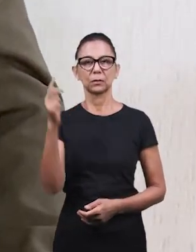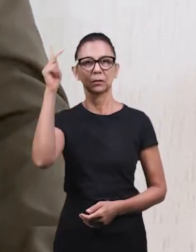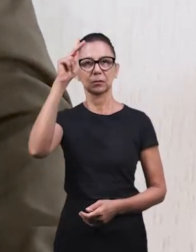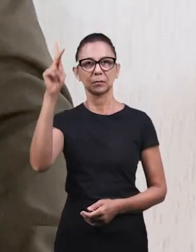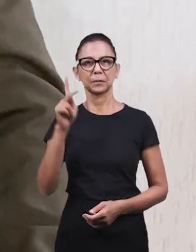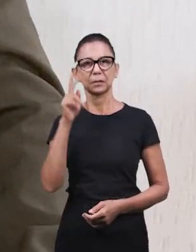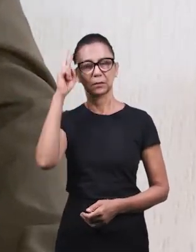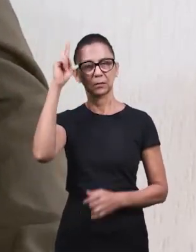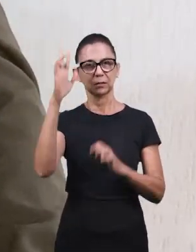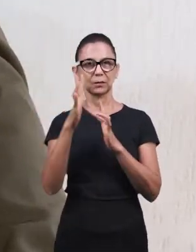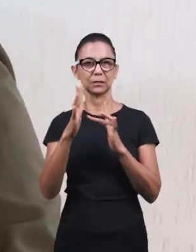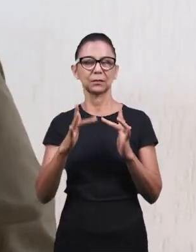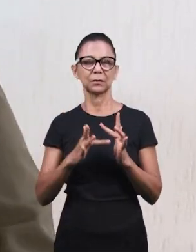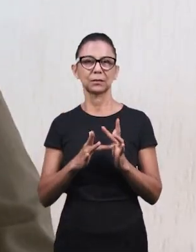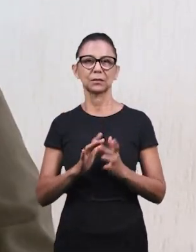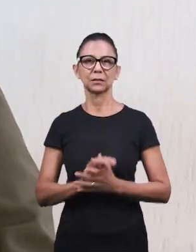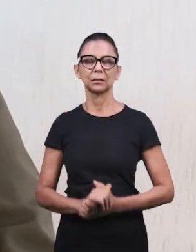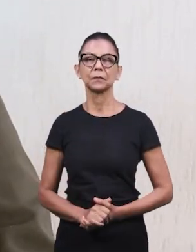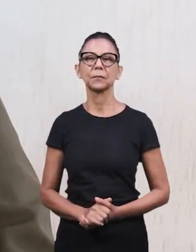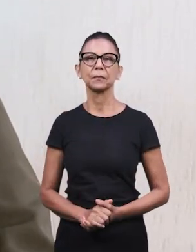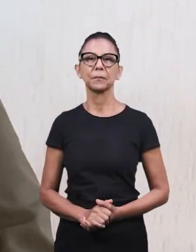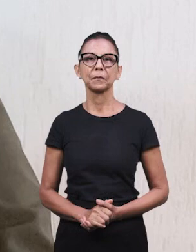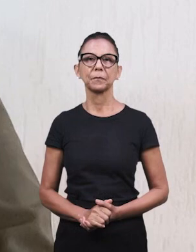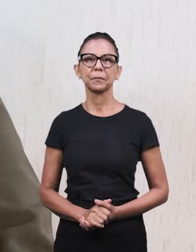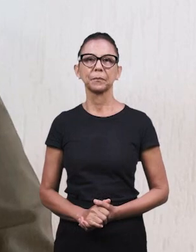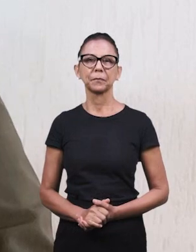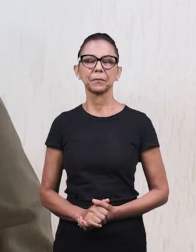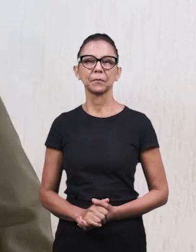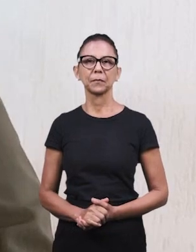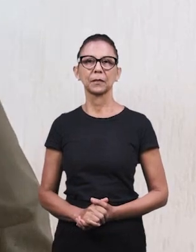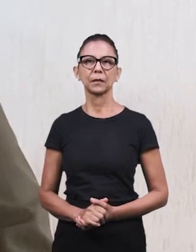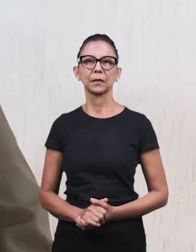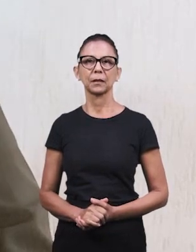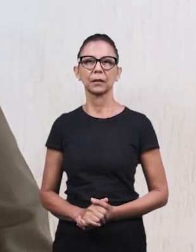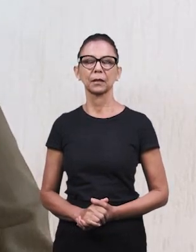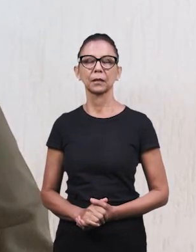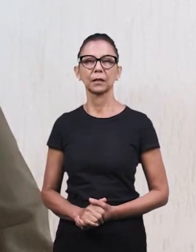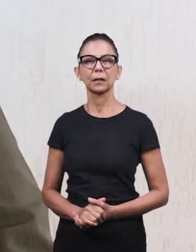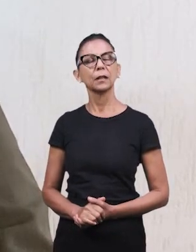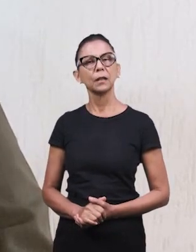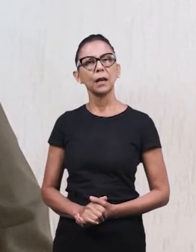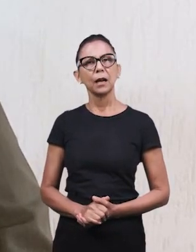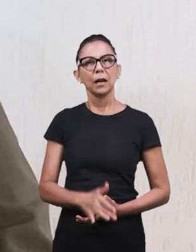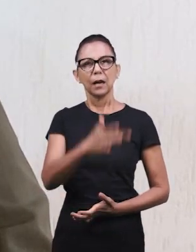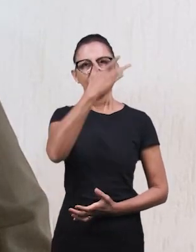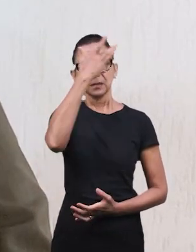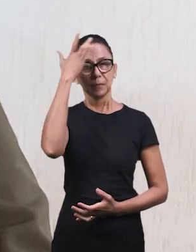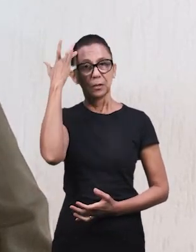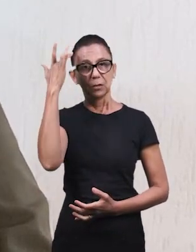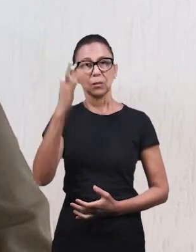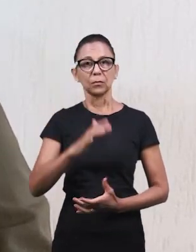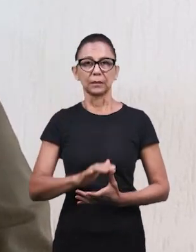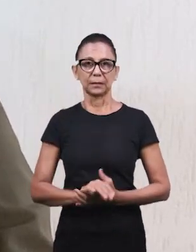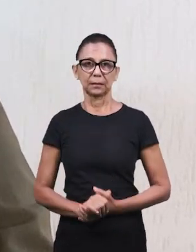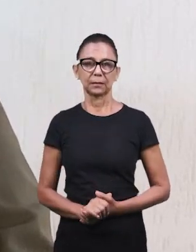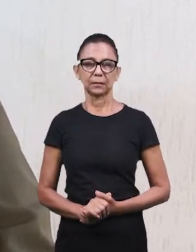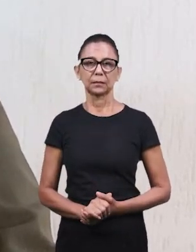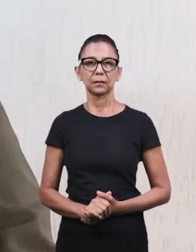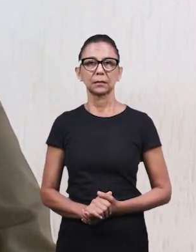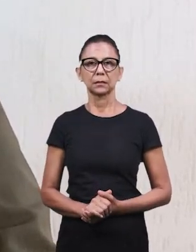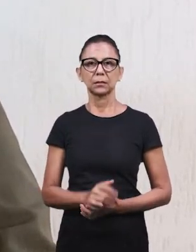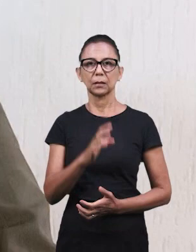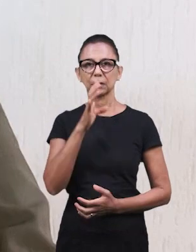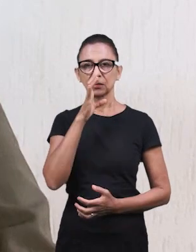Я приветствую всех миром Господа Иисуса. Особенно я хочу поприветствовать тех,